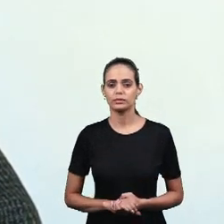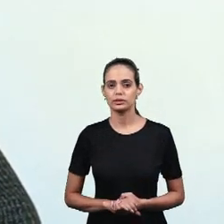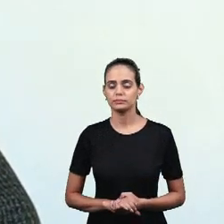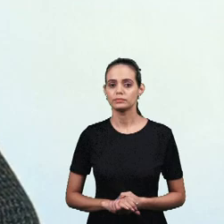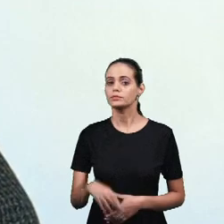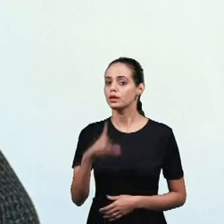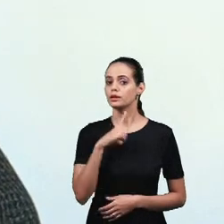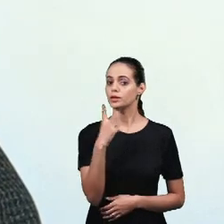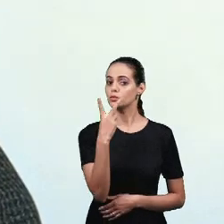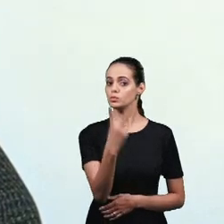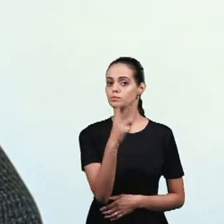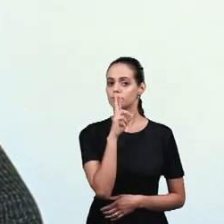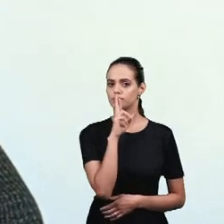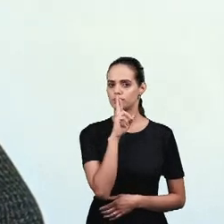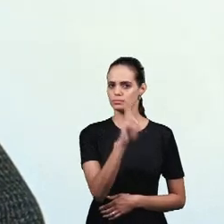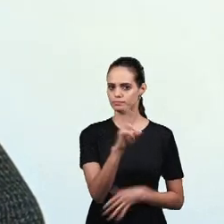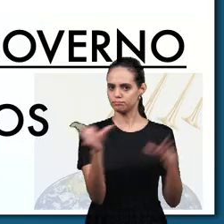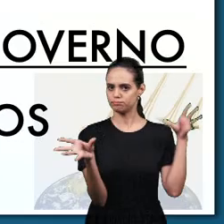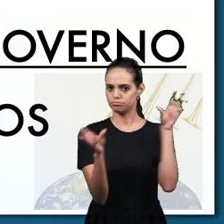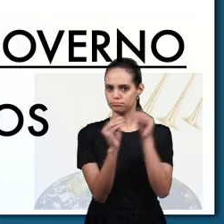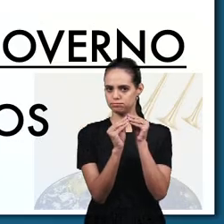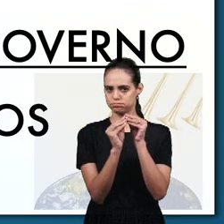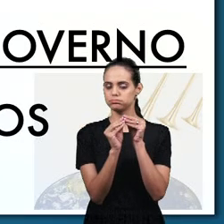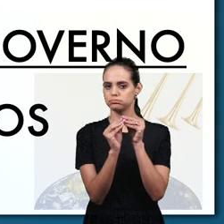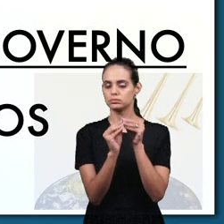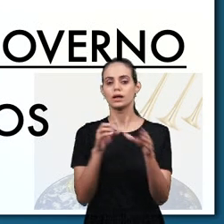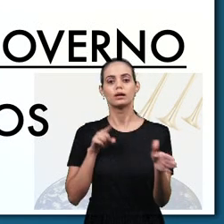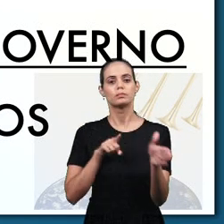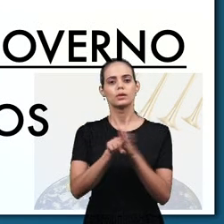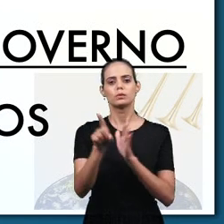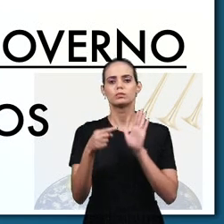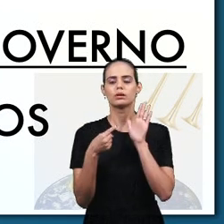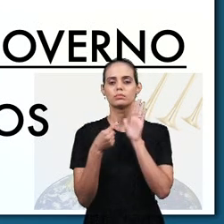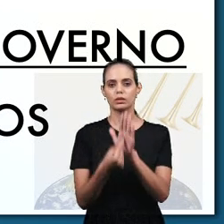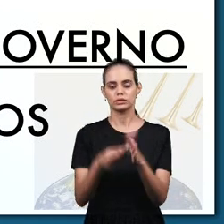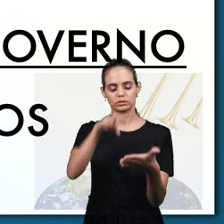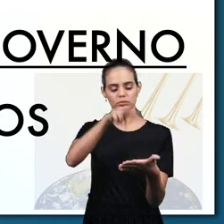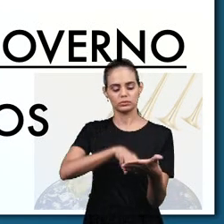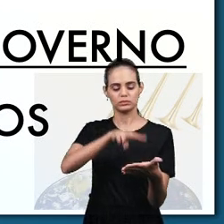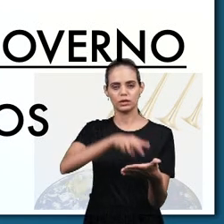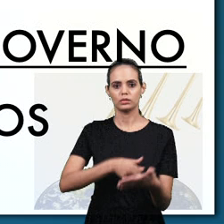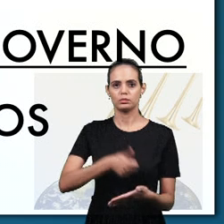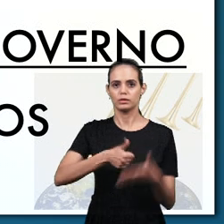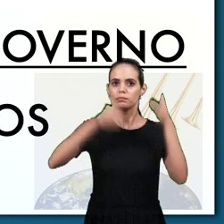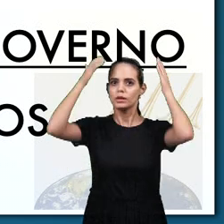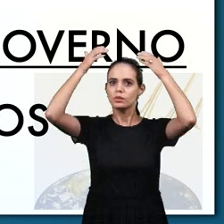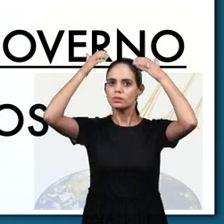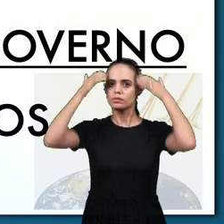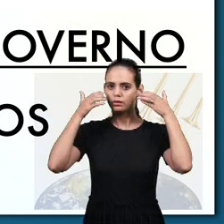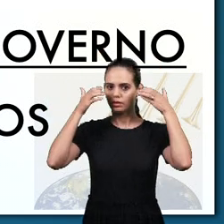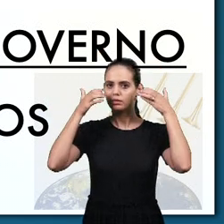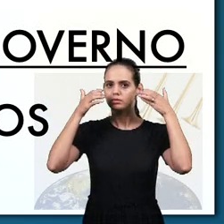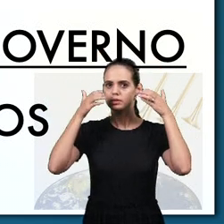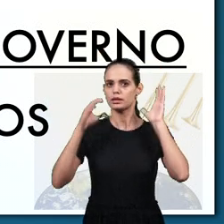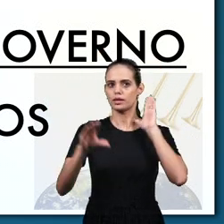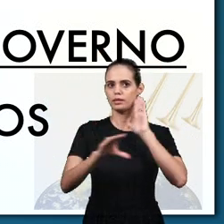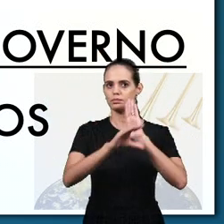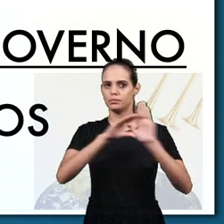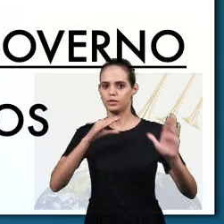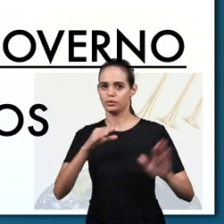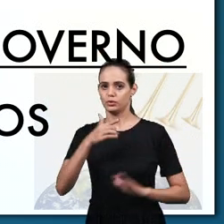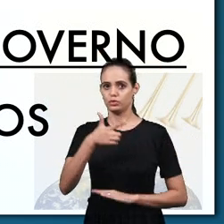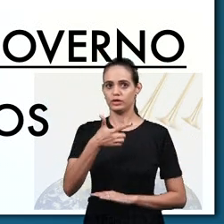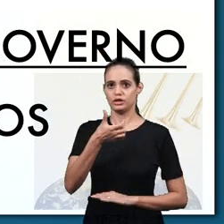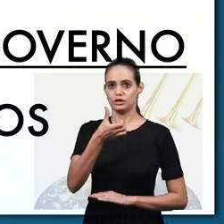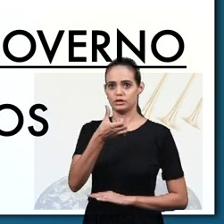la question dit le suivant. En lisant le 1 Roi chapitre 2 versets 26, 28 et 36, les lettres